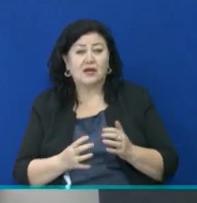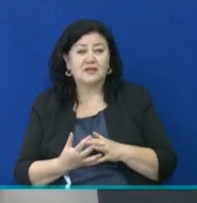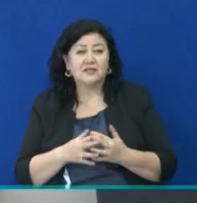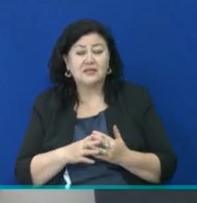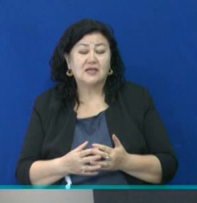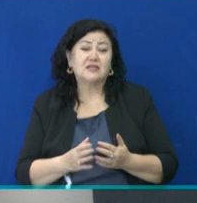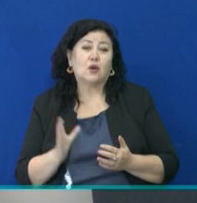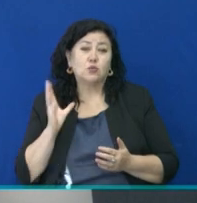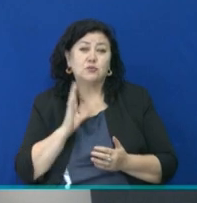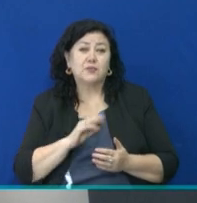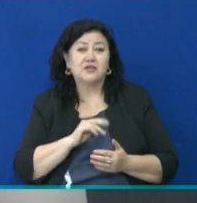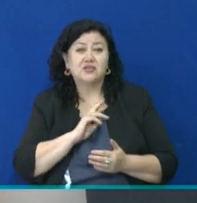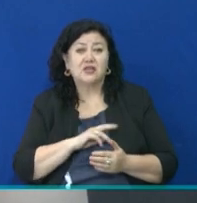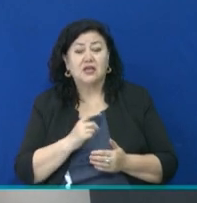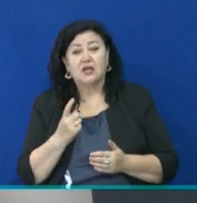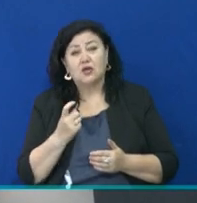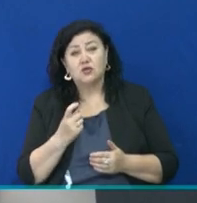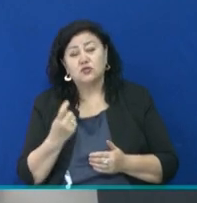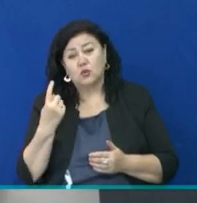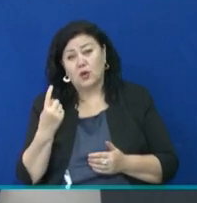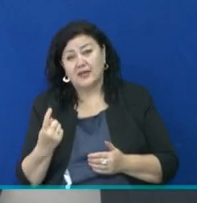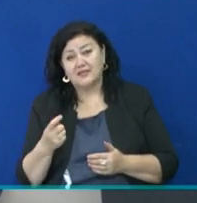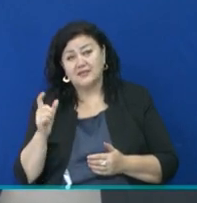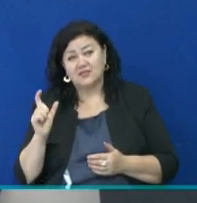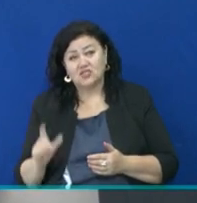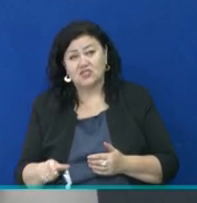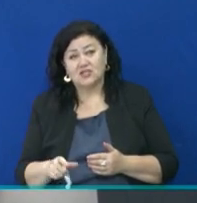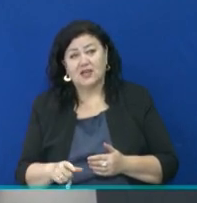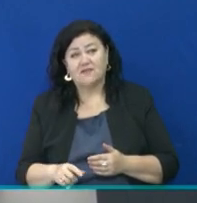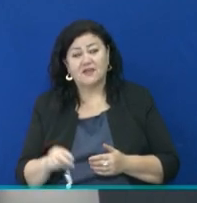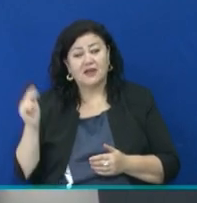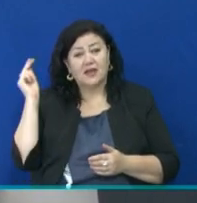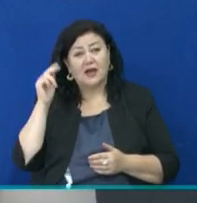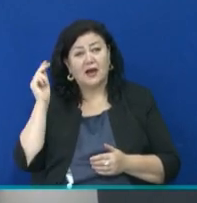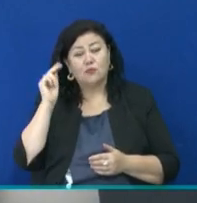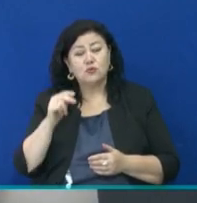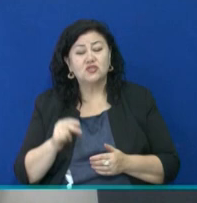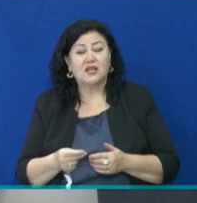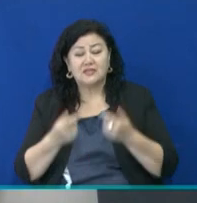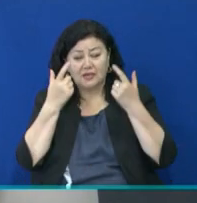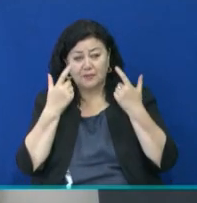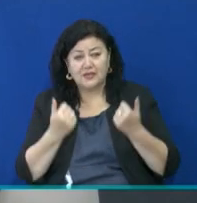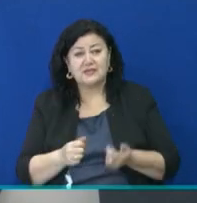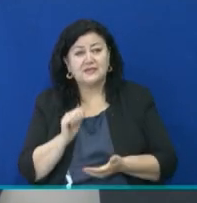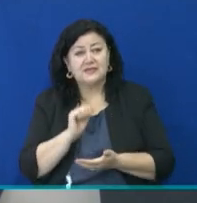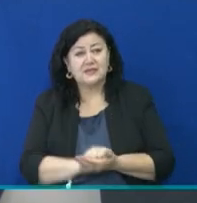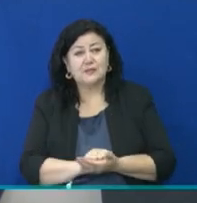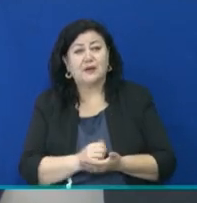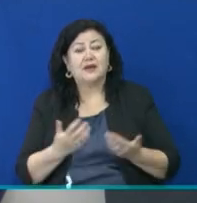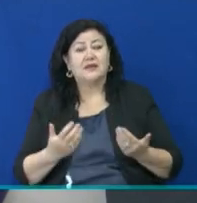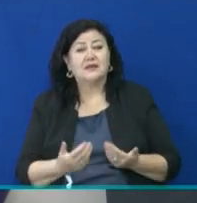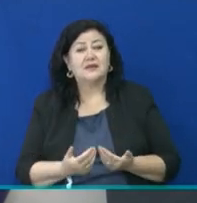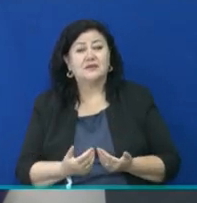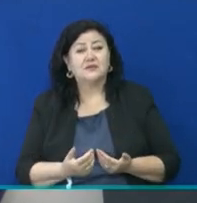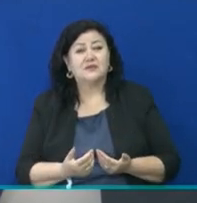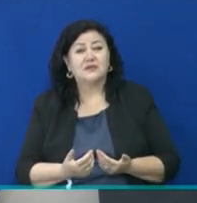жұмыс істеуде. Барлығы 110 адам Абай облысындағы медиация институтын ақпараттандырумен, дамытумен, одан әрі ілгерілетумен